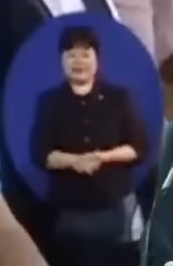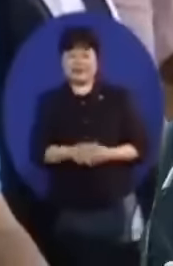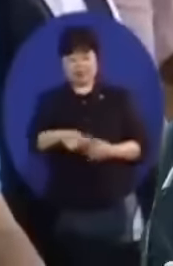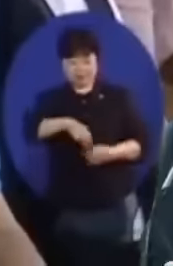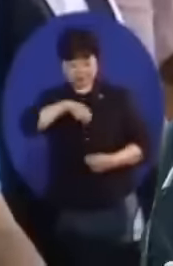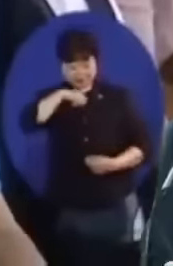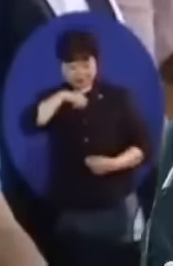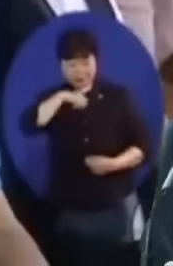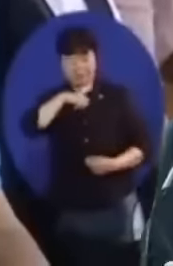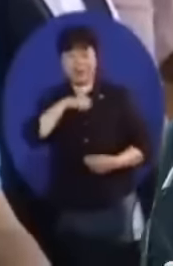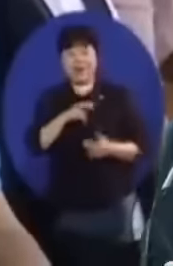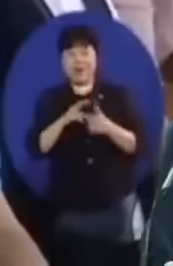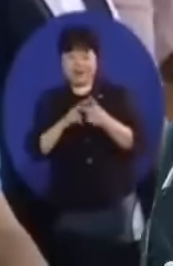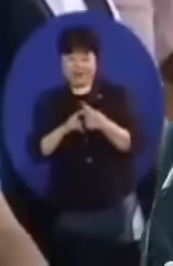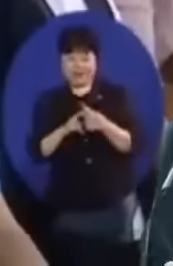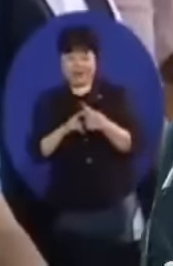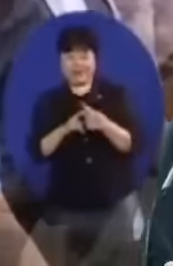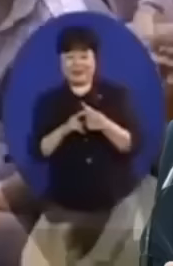의로움과